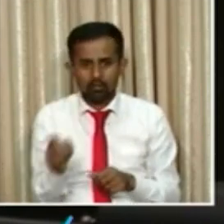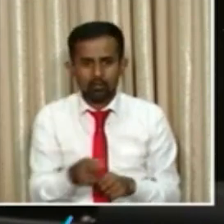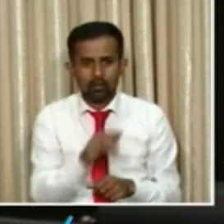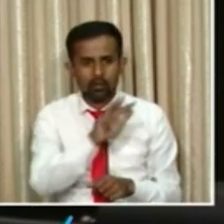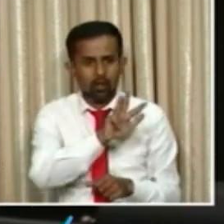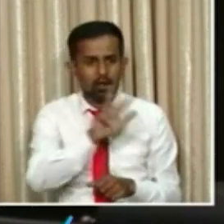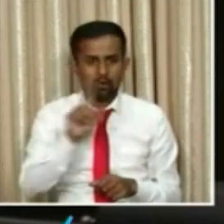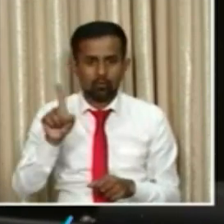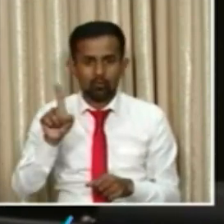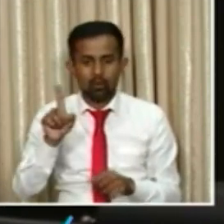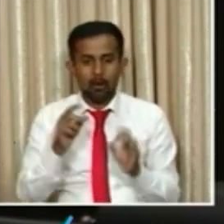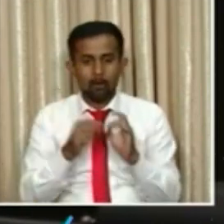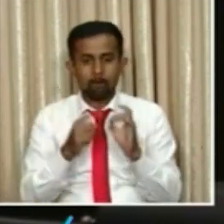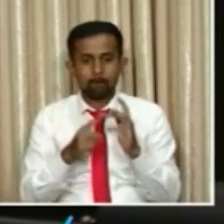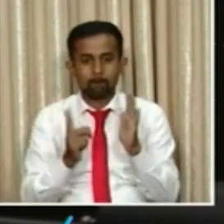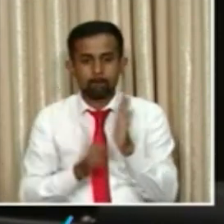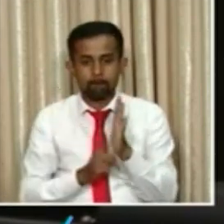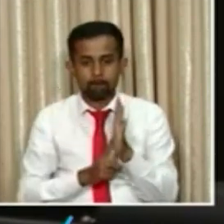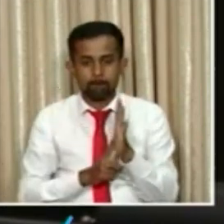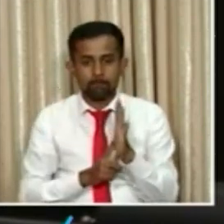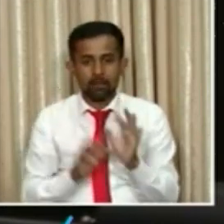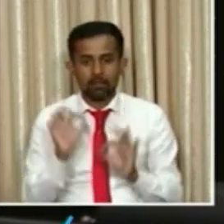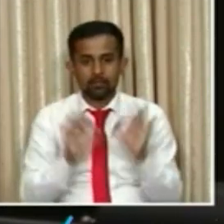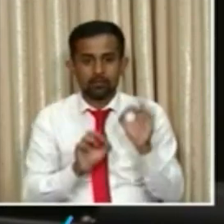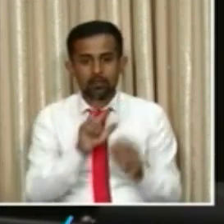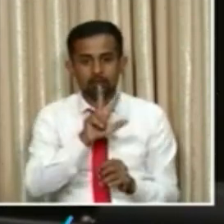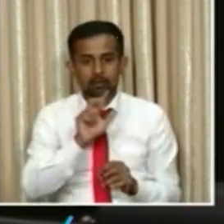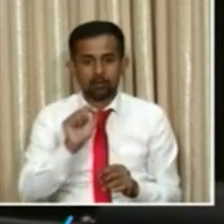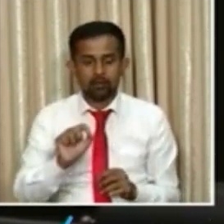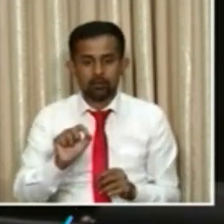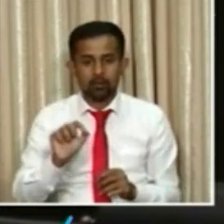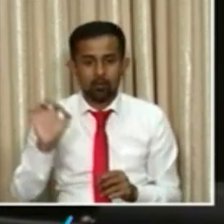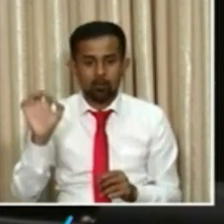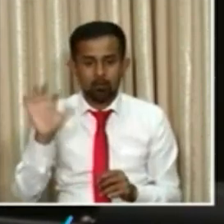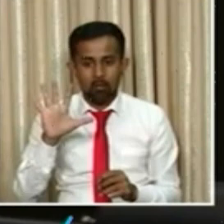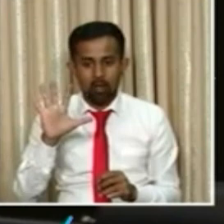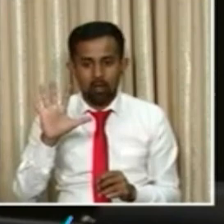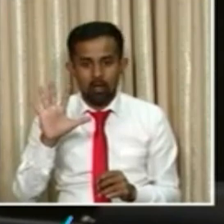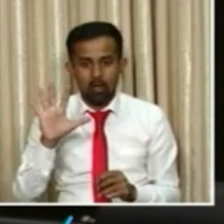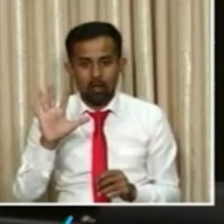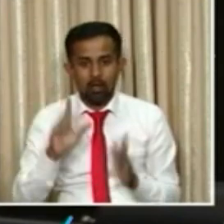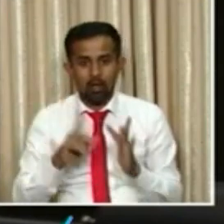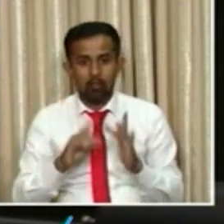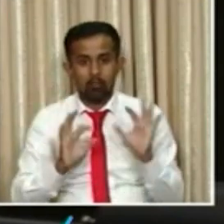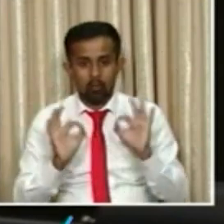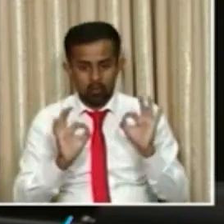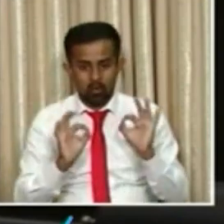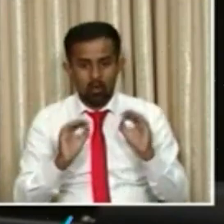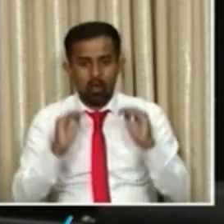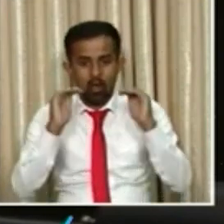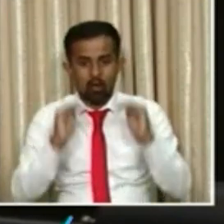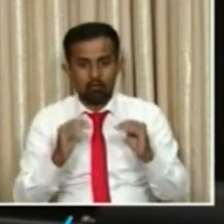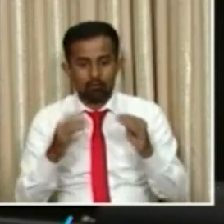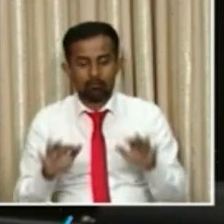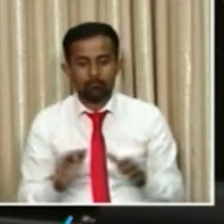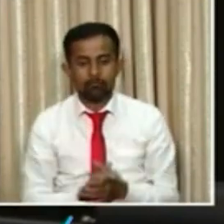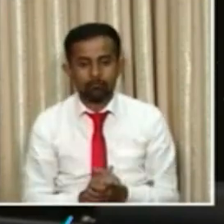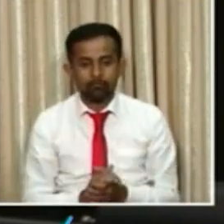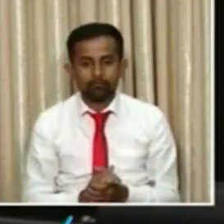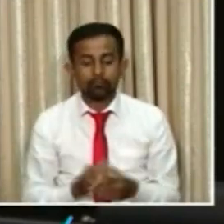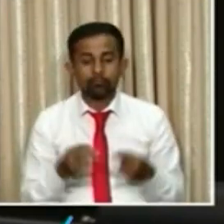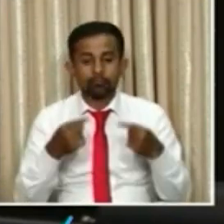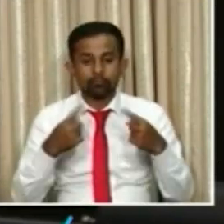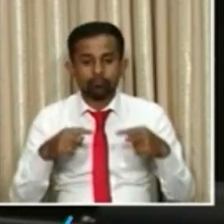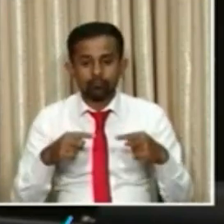91ක භාණ්ඩාගාර බිල්පත් සඳහා 102.5%කට ආසන්න පොලි ප්‍රතිශතයක් අඩු වෙලා තියෙනවා.